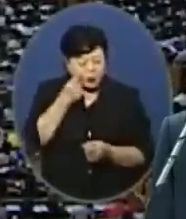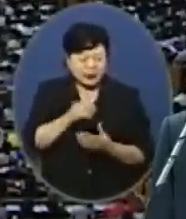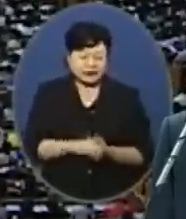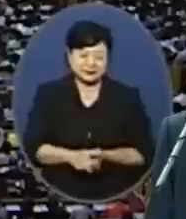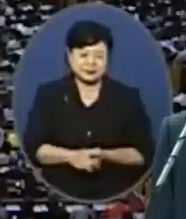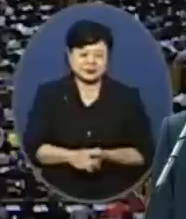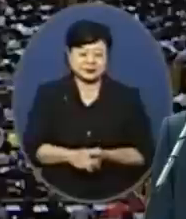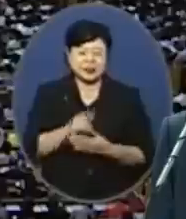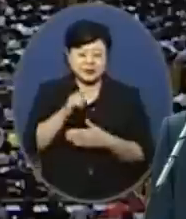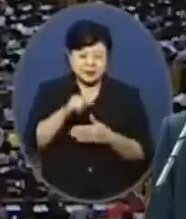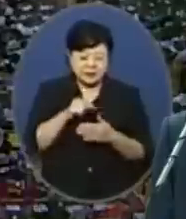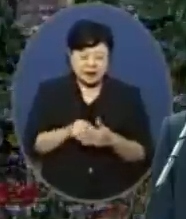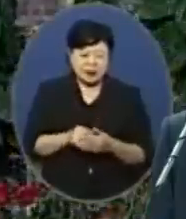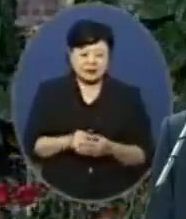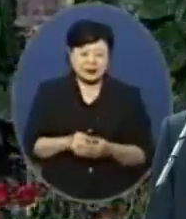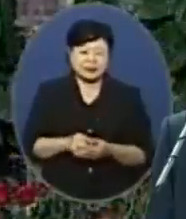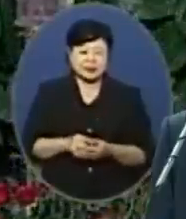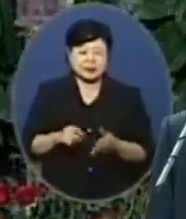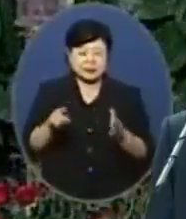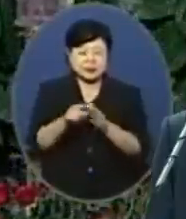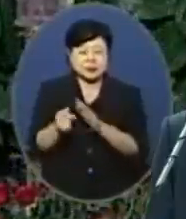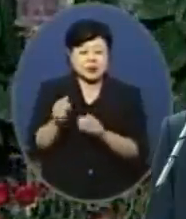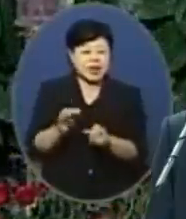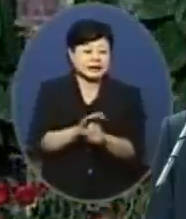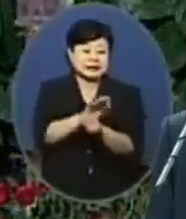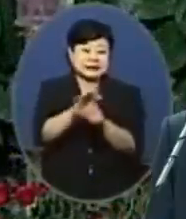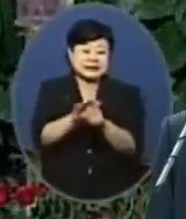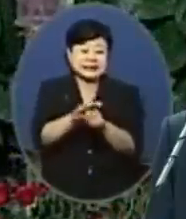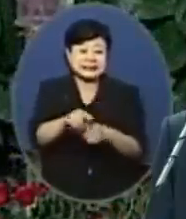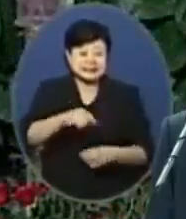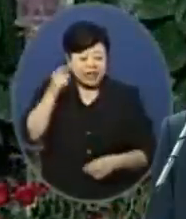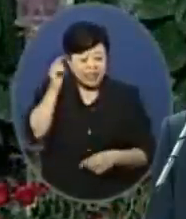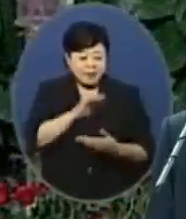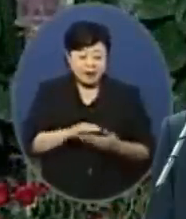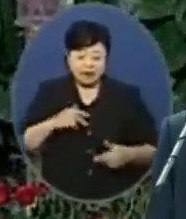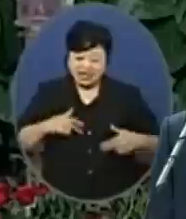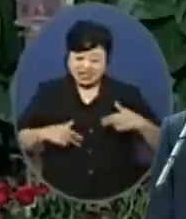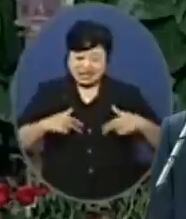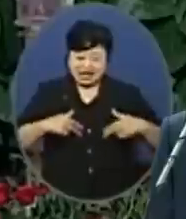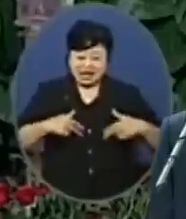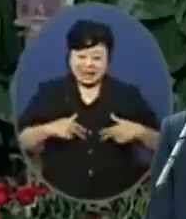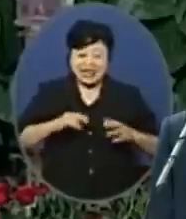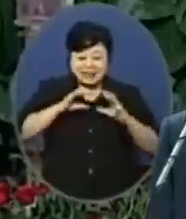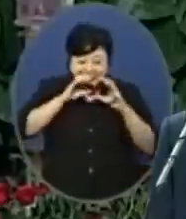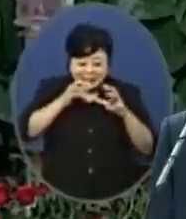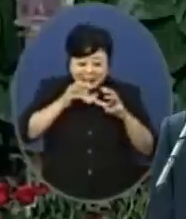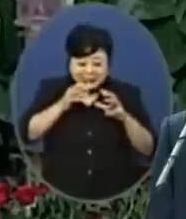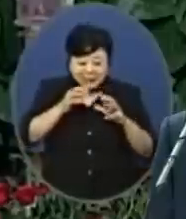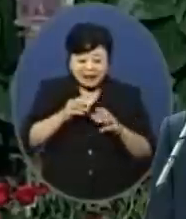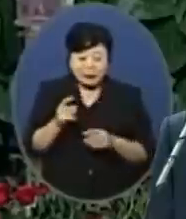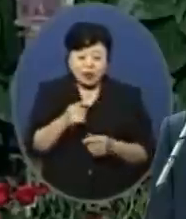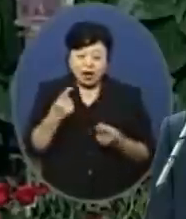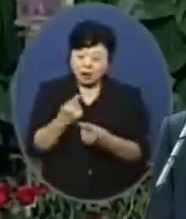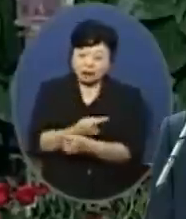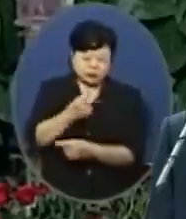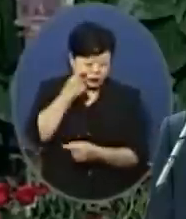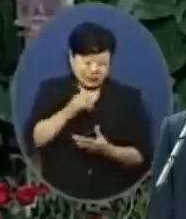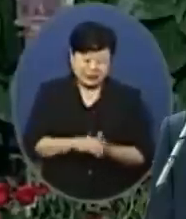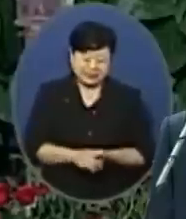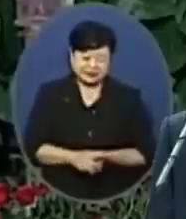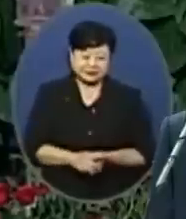것입니다. 마음속에 자리 잡은 믿음, 소망, 사랑, 의, 평강, 희락 등은 세상 그 무엇으로도 바꿀 수가